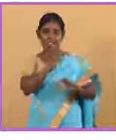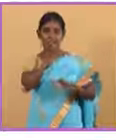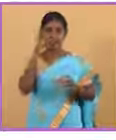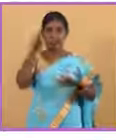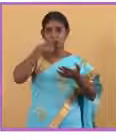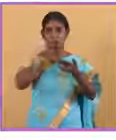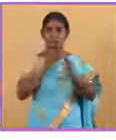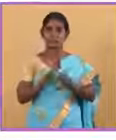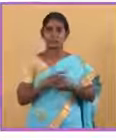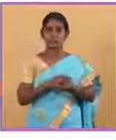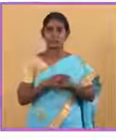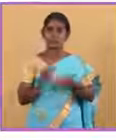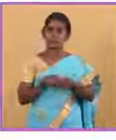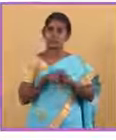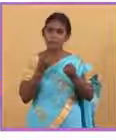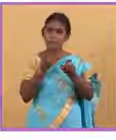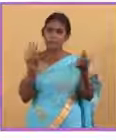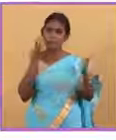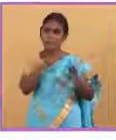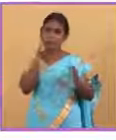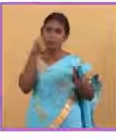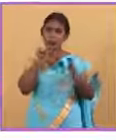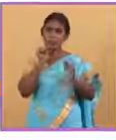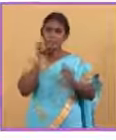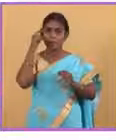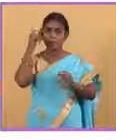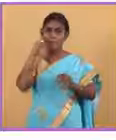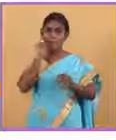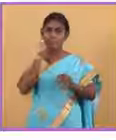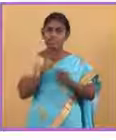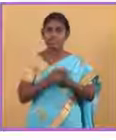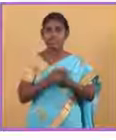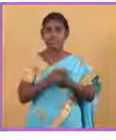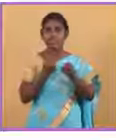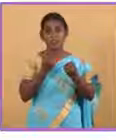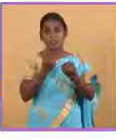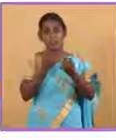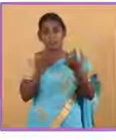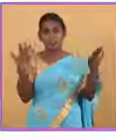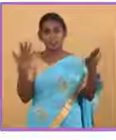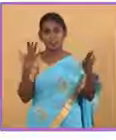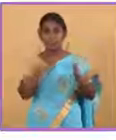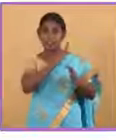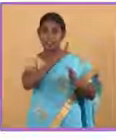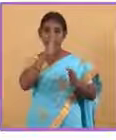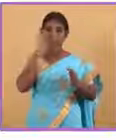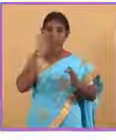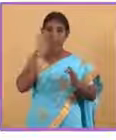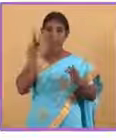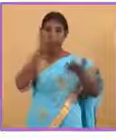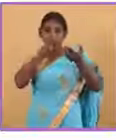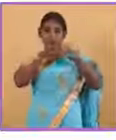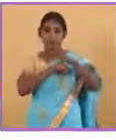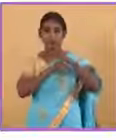பன்முகத்தன்மை என்றால் நீங்கள் என்ன என்று கேட்கலாம். அதாவது இத்தனை திறமைகளையும் ஒரு சேர தன்னுள்